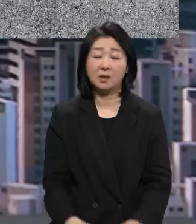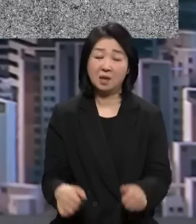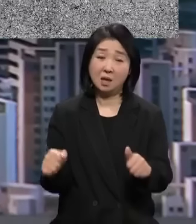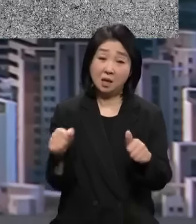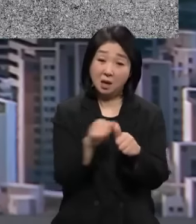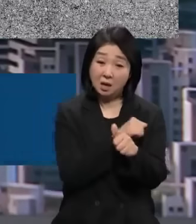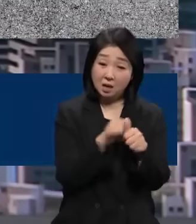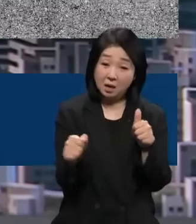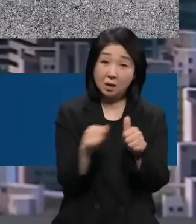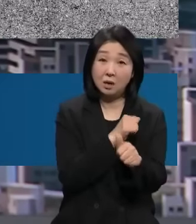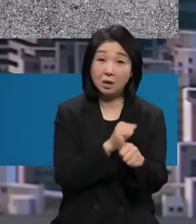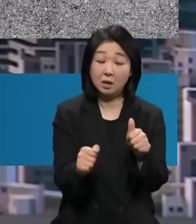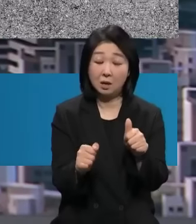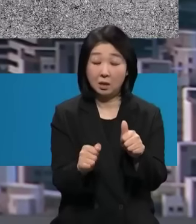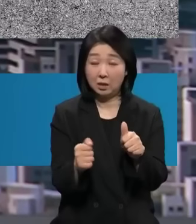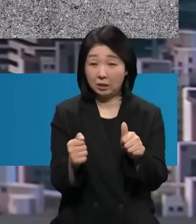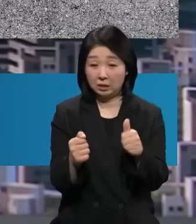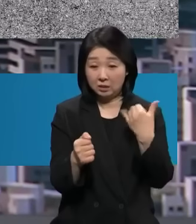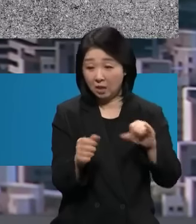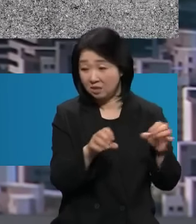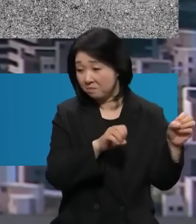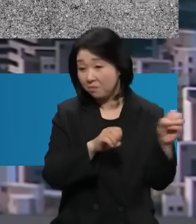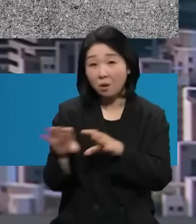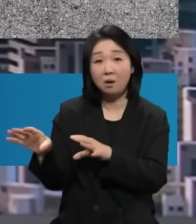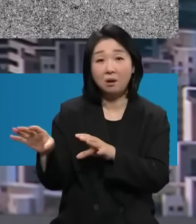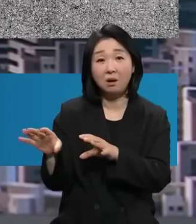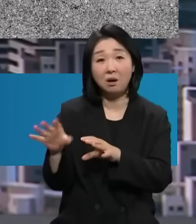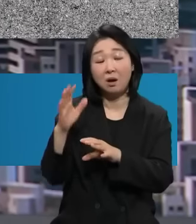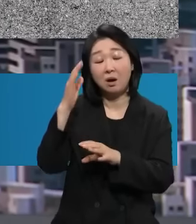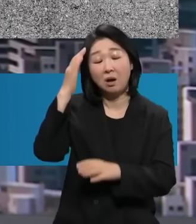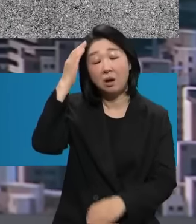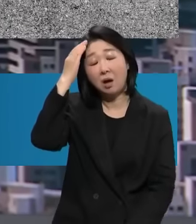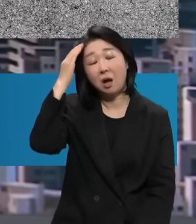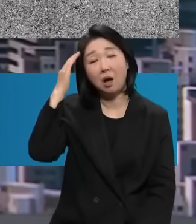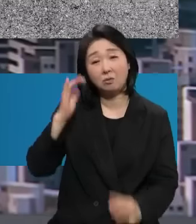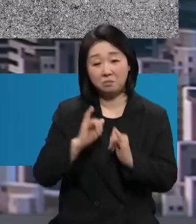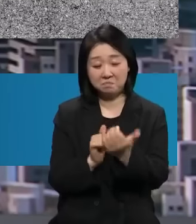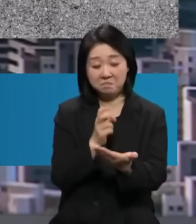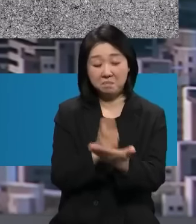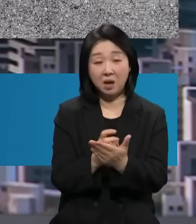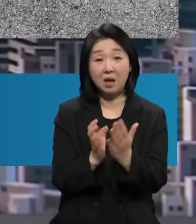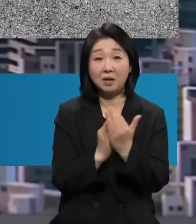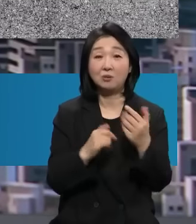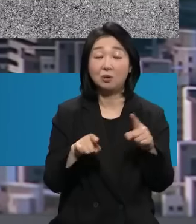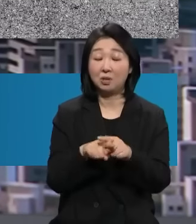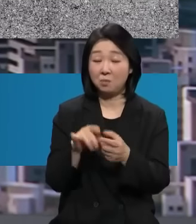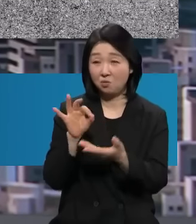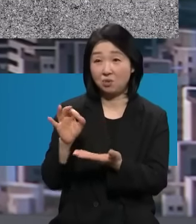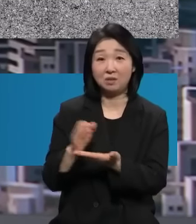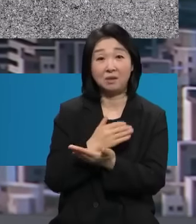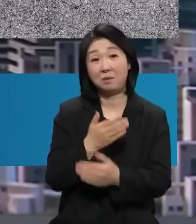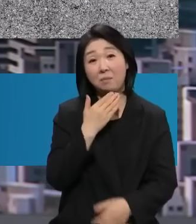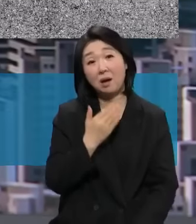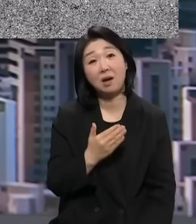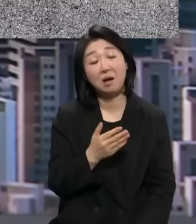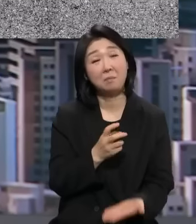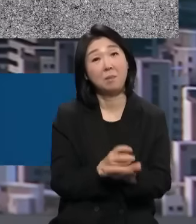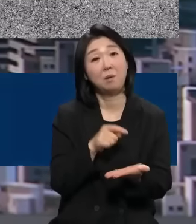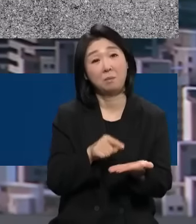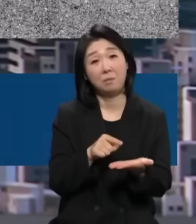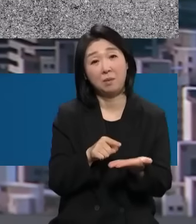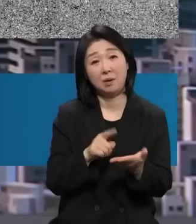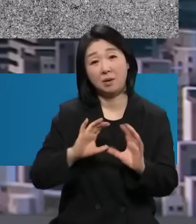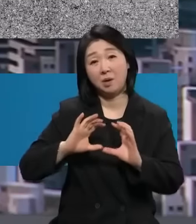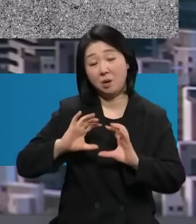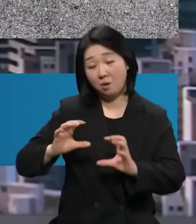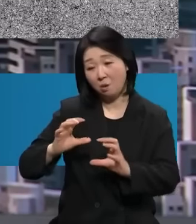학대를 해도 자식을 버려도 우리 민법은 가족이라면 유산을 나눠가질 수 있도록 해왔습니다 그런데 헌법